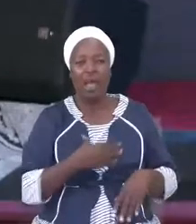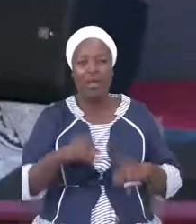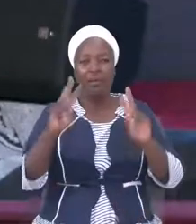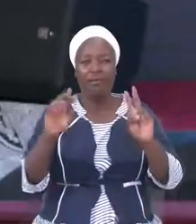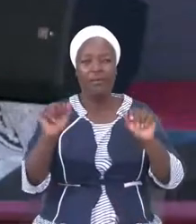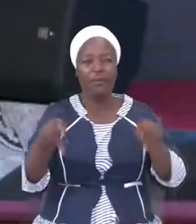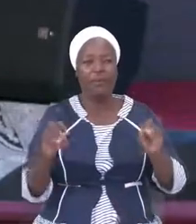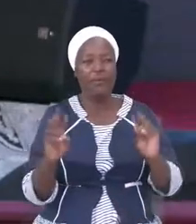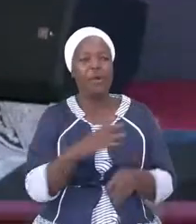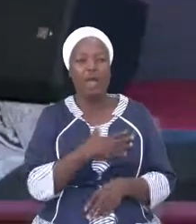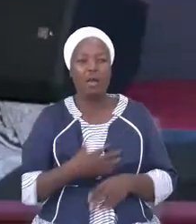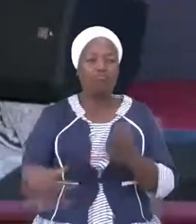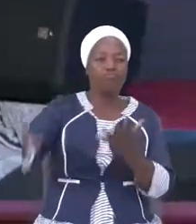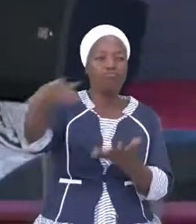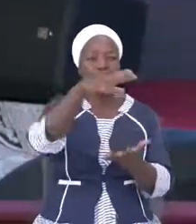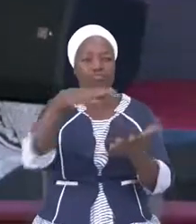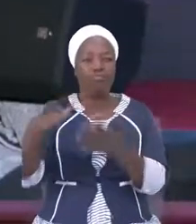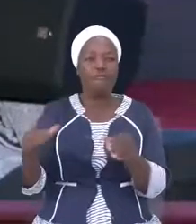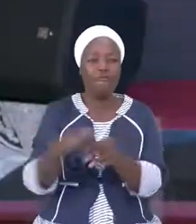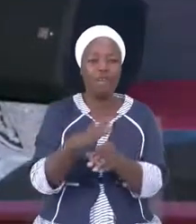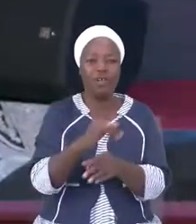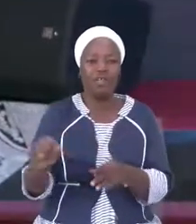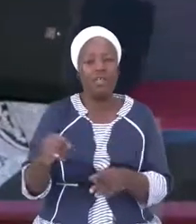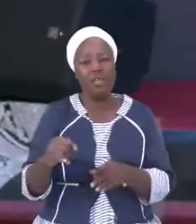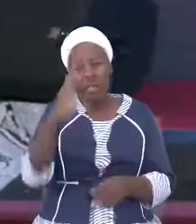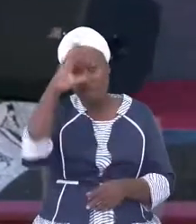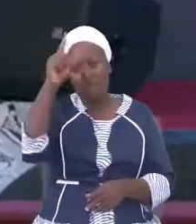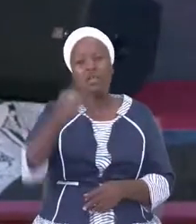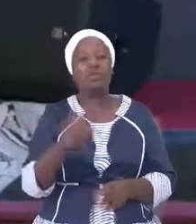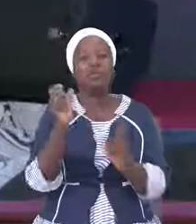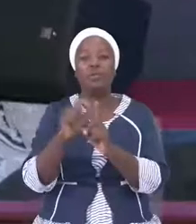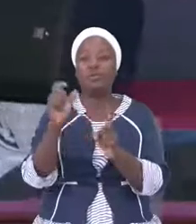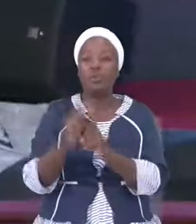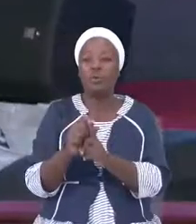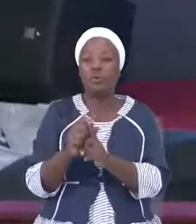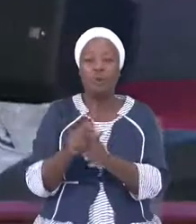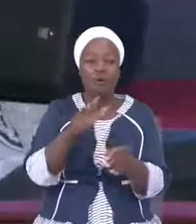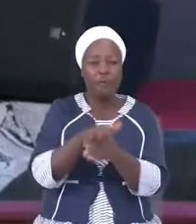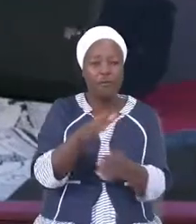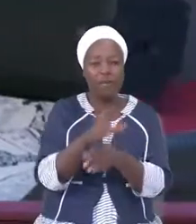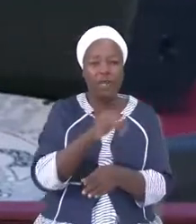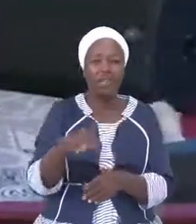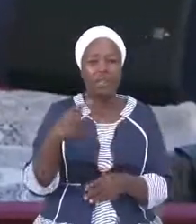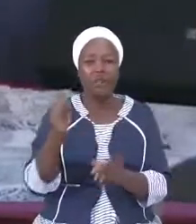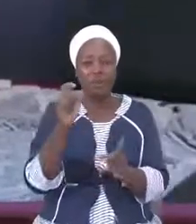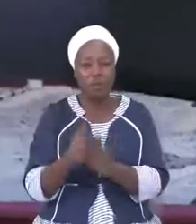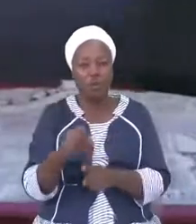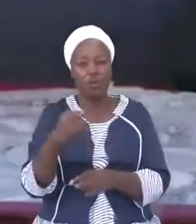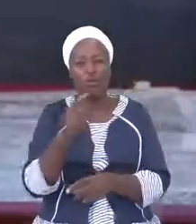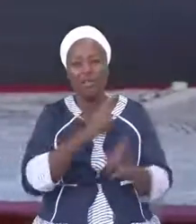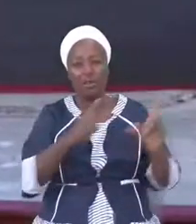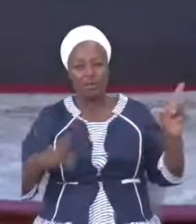brouillard, vent impétueux qui exécutait ses ordres, qui